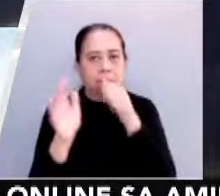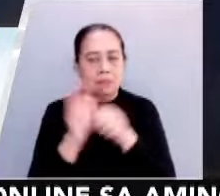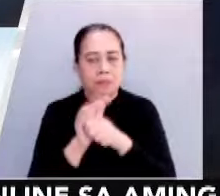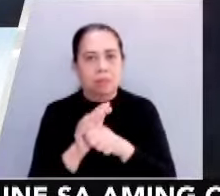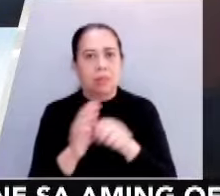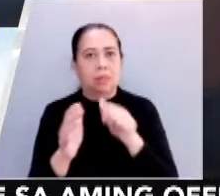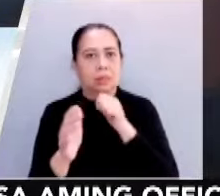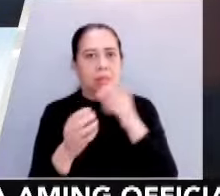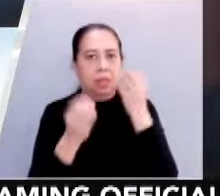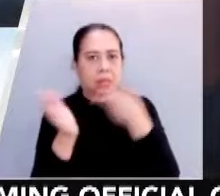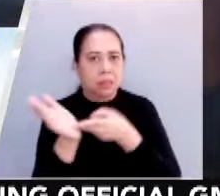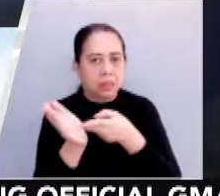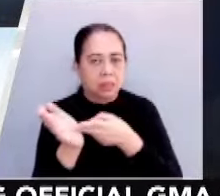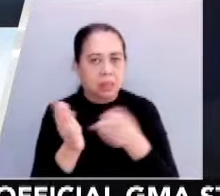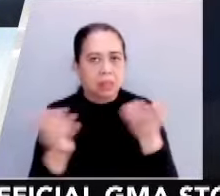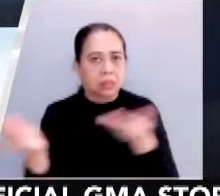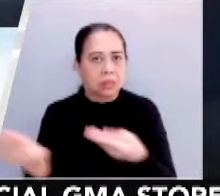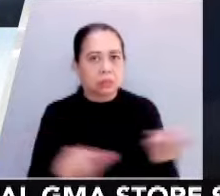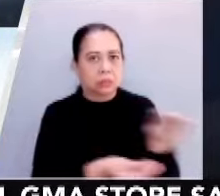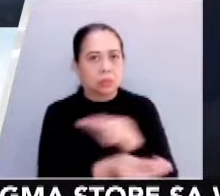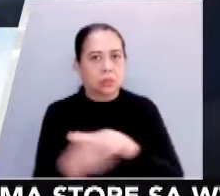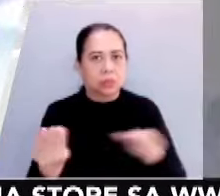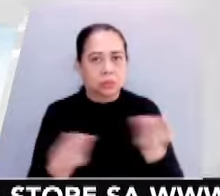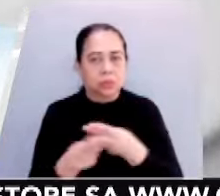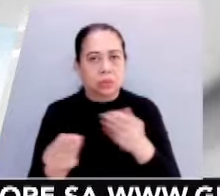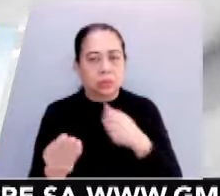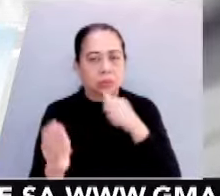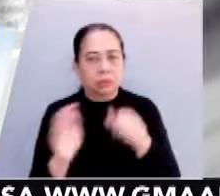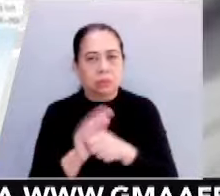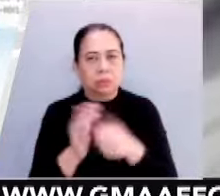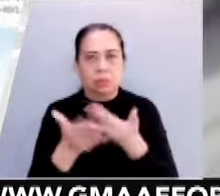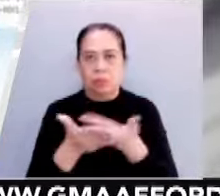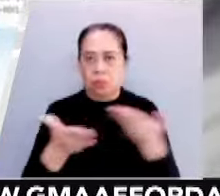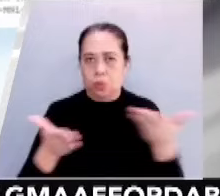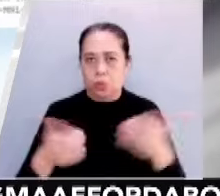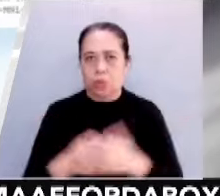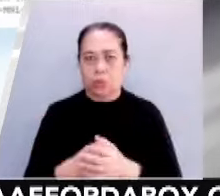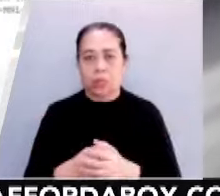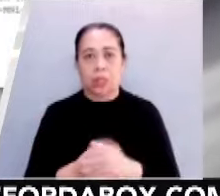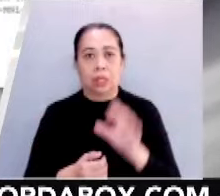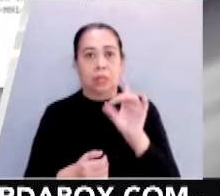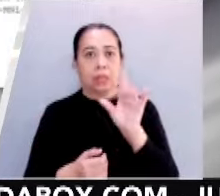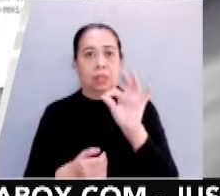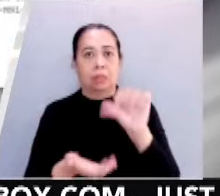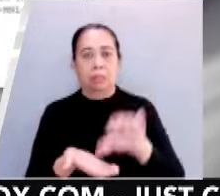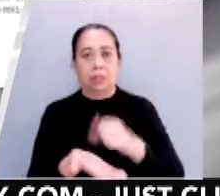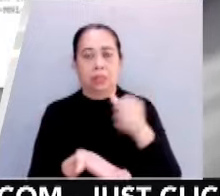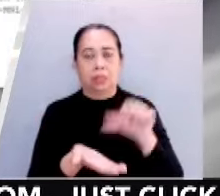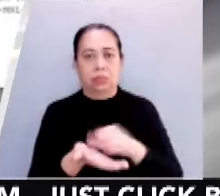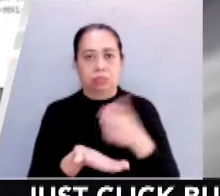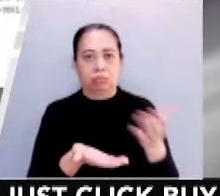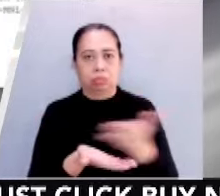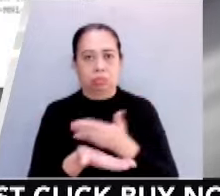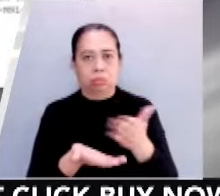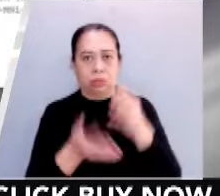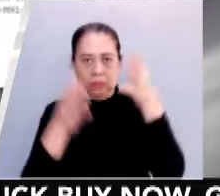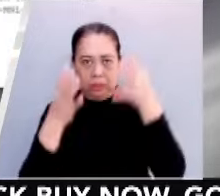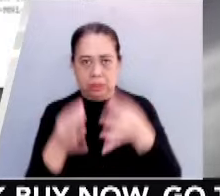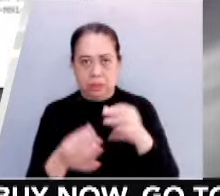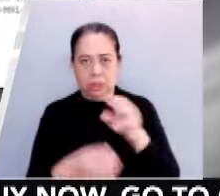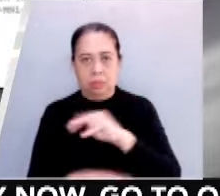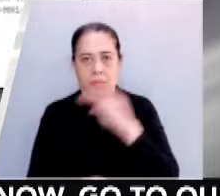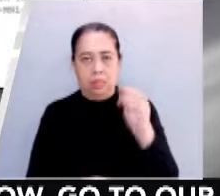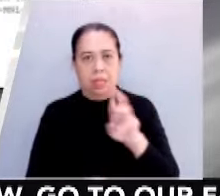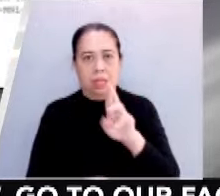at transportation and facilitation of smuggled goods. Sa 89 na pahin ng Consolidated Decision ng Manila RTC Branch